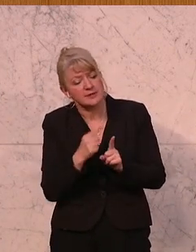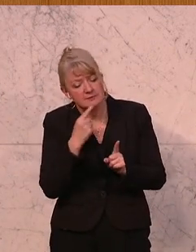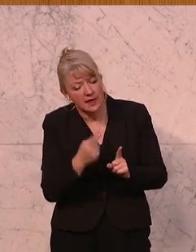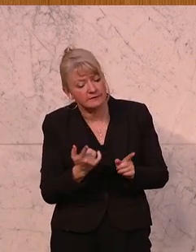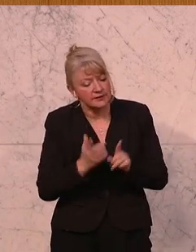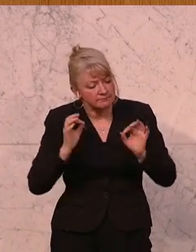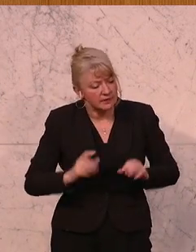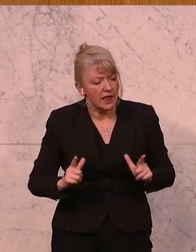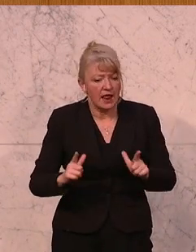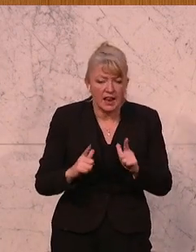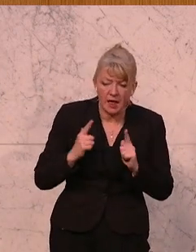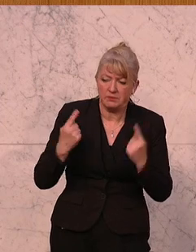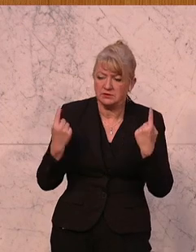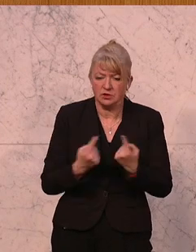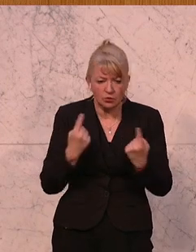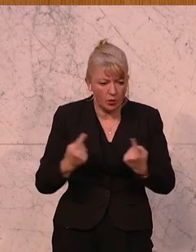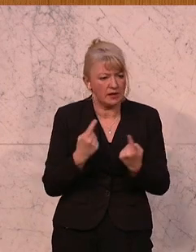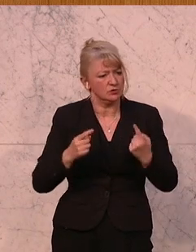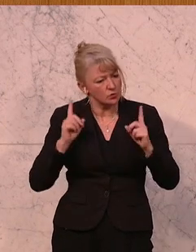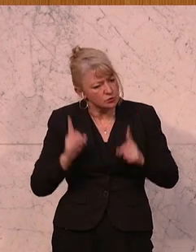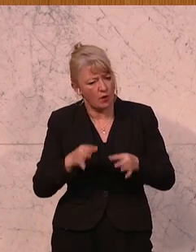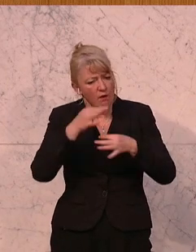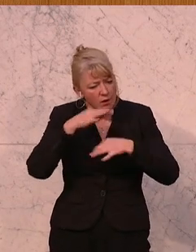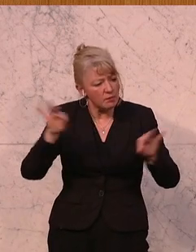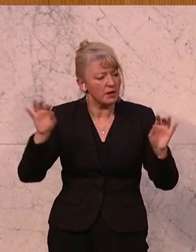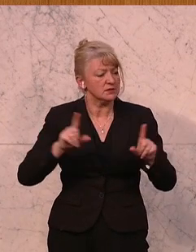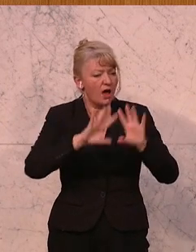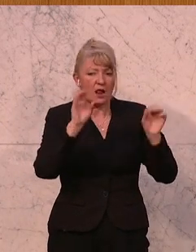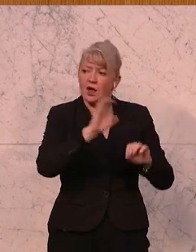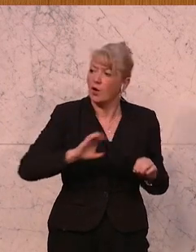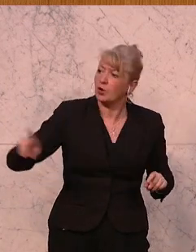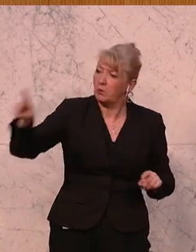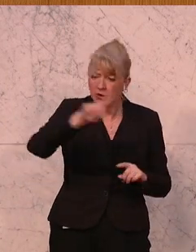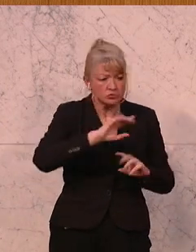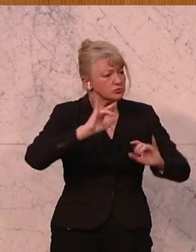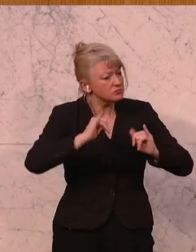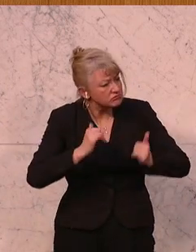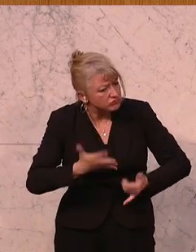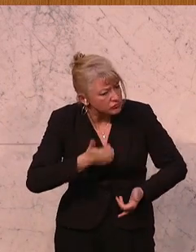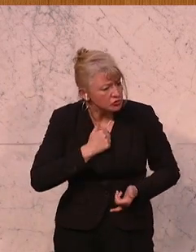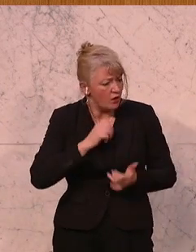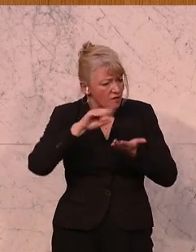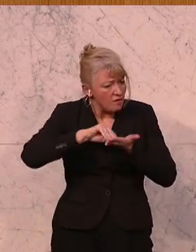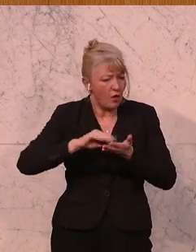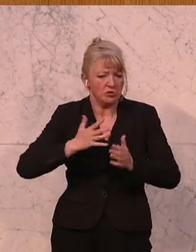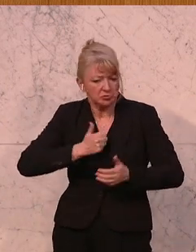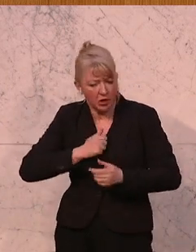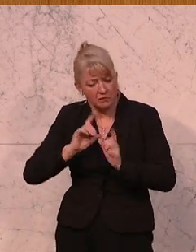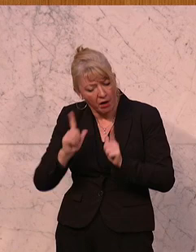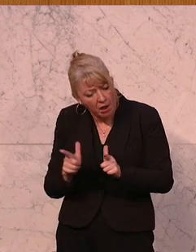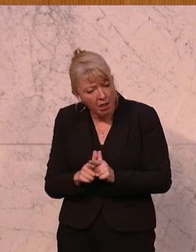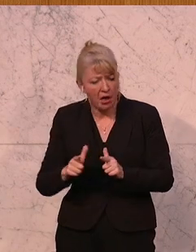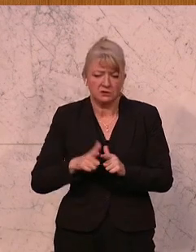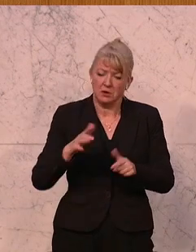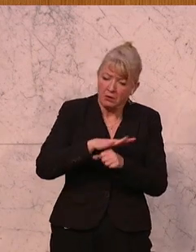die Lebensumstände der Bevölkerung verbessert. Und alle anderen europäischen Länder haben es geschafft. Die haben es geschafft, das Wohnen leistbar zu halten. Die haben es sozusagen im